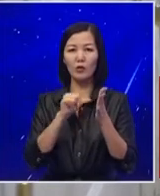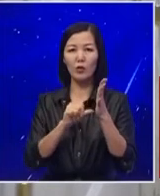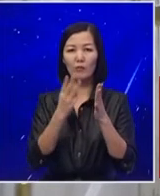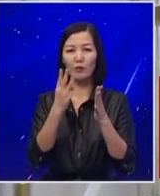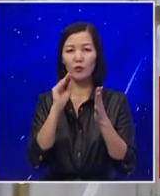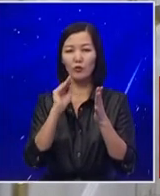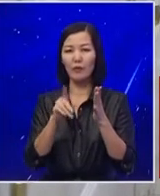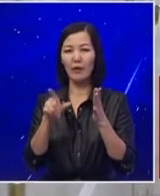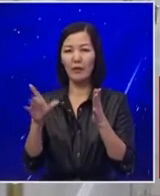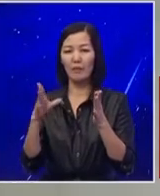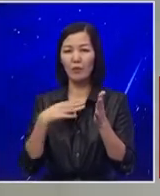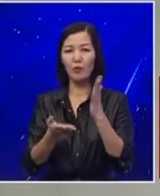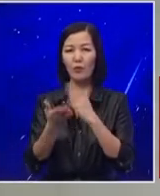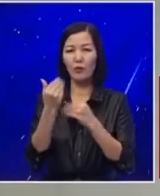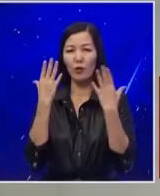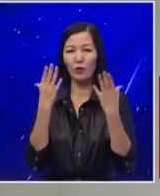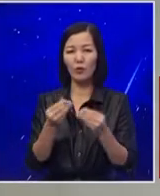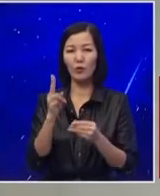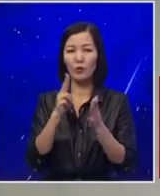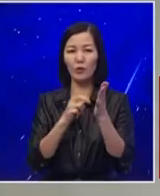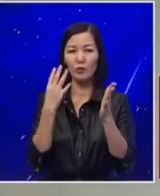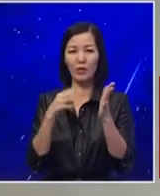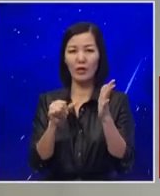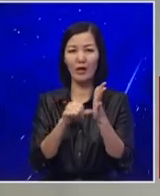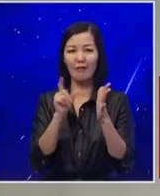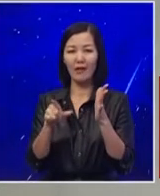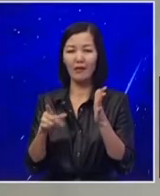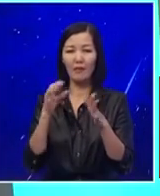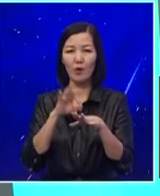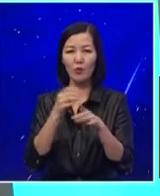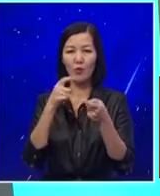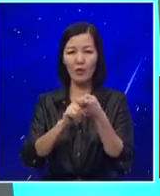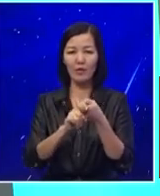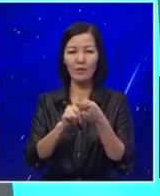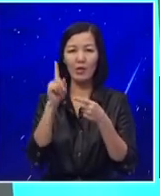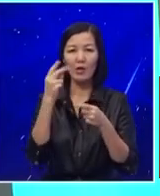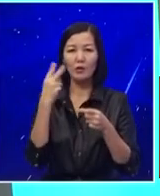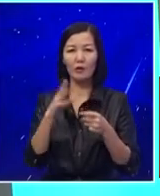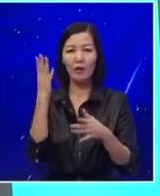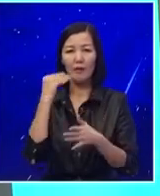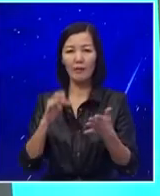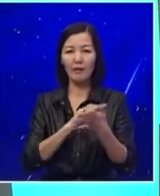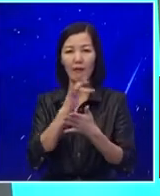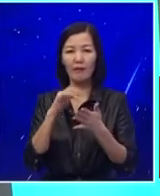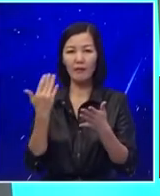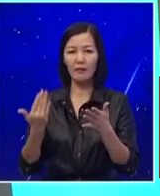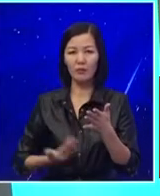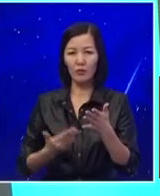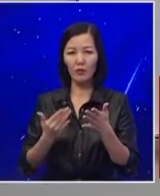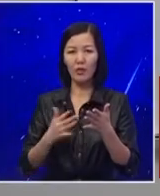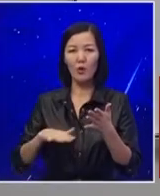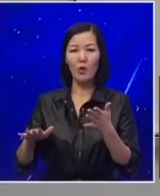163 мыңнан асты. Өткен тәулікте 746 адамнан инфекция анықталған, оның 120-сы Алматы қаласының